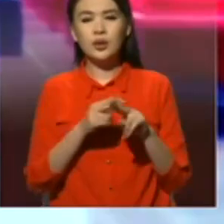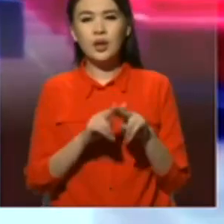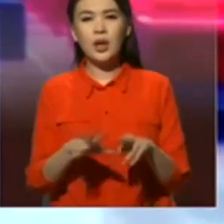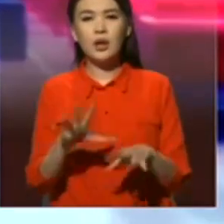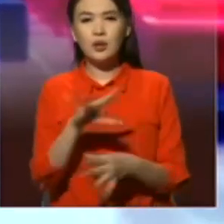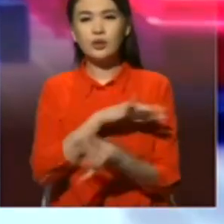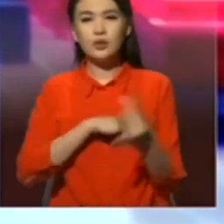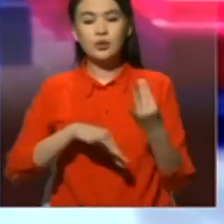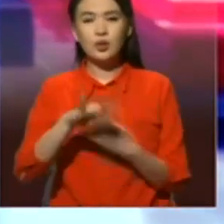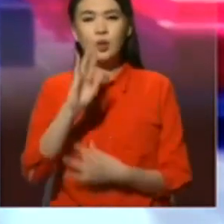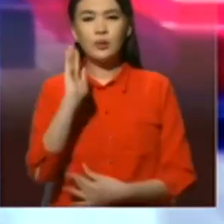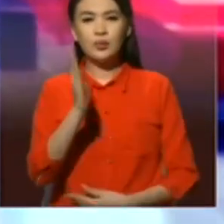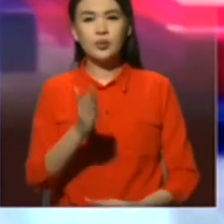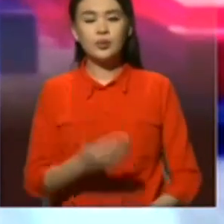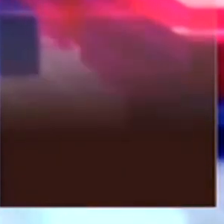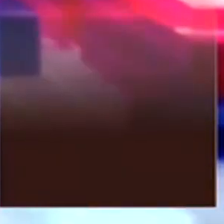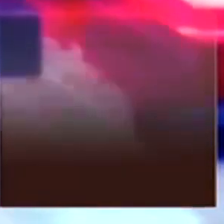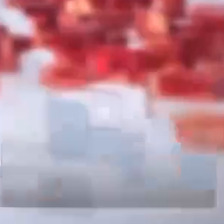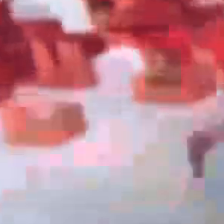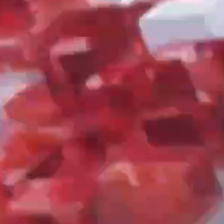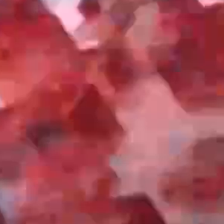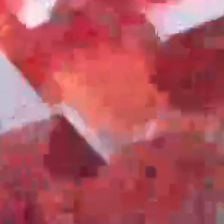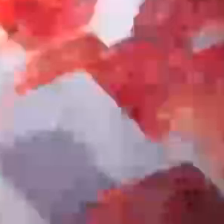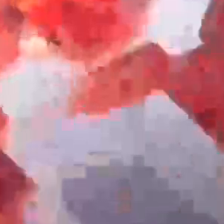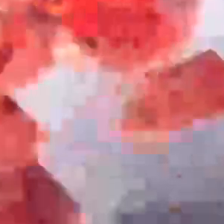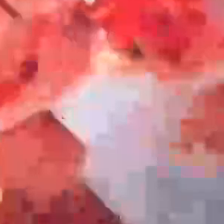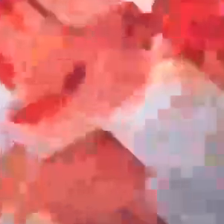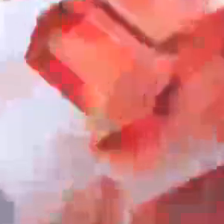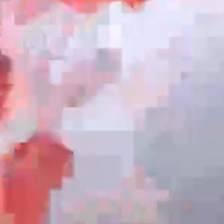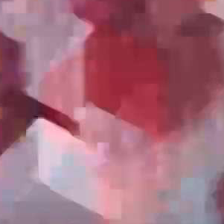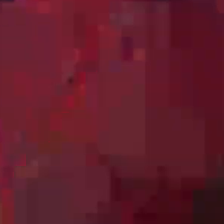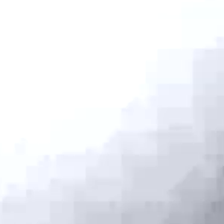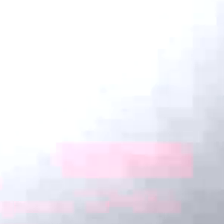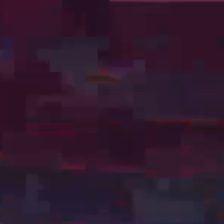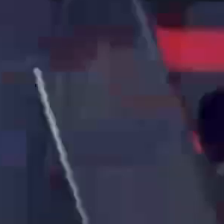алаңда талқылаймыз. Ассалому алейкум.